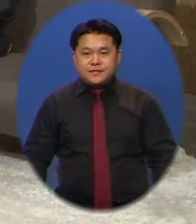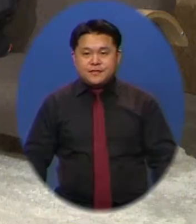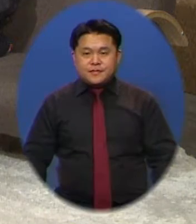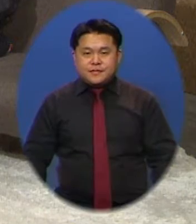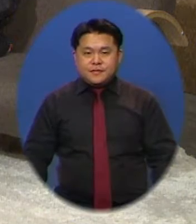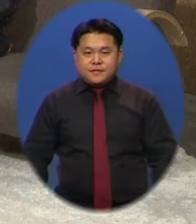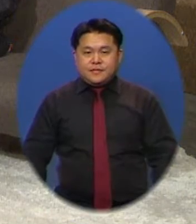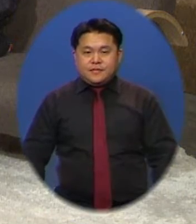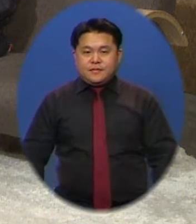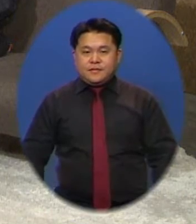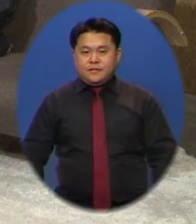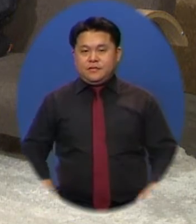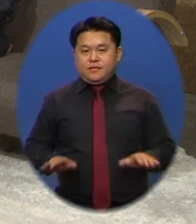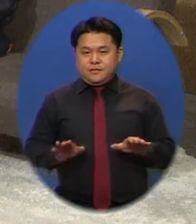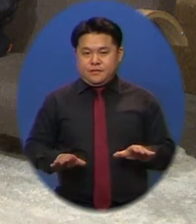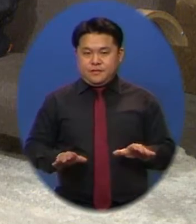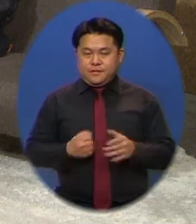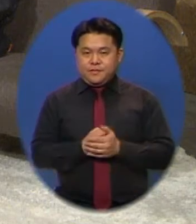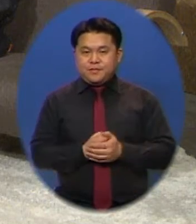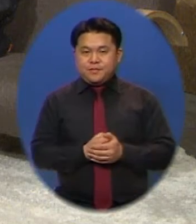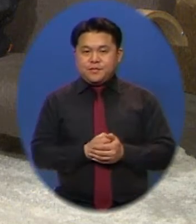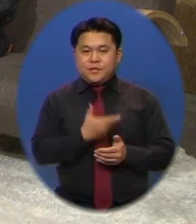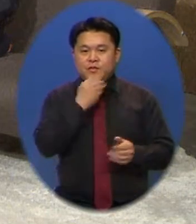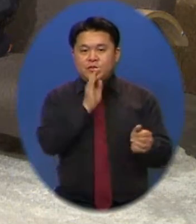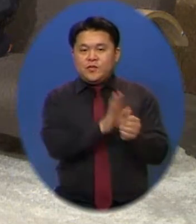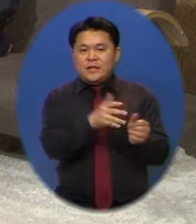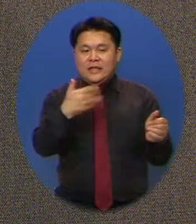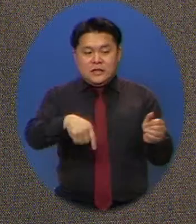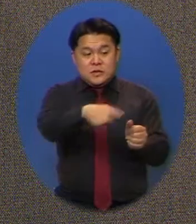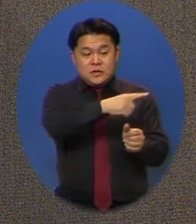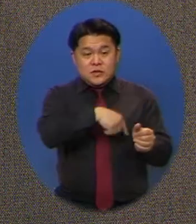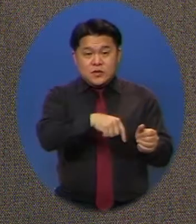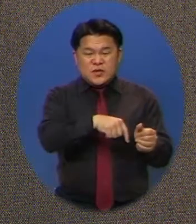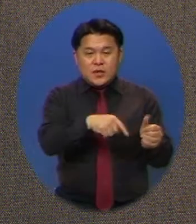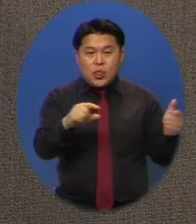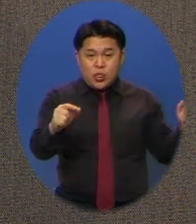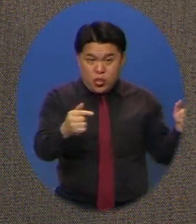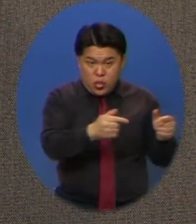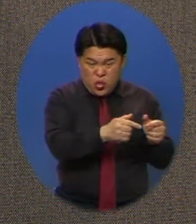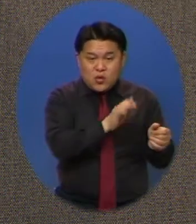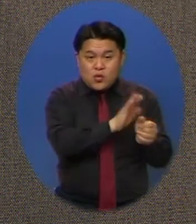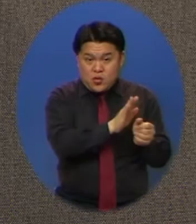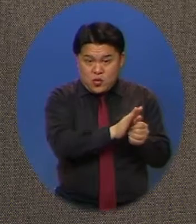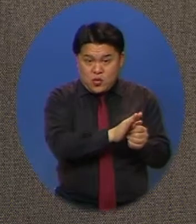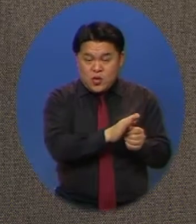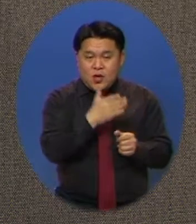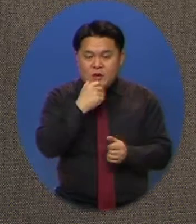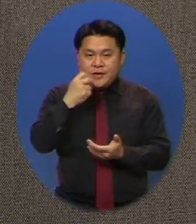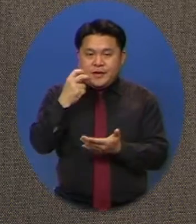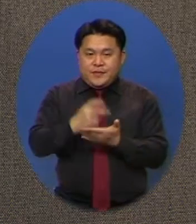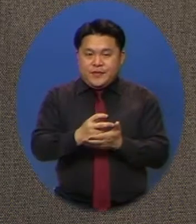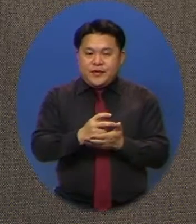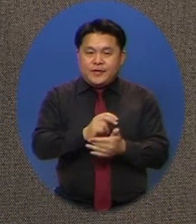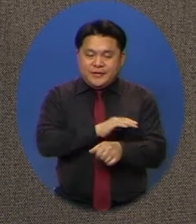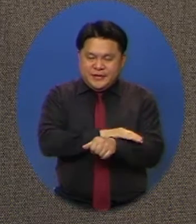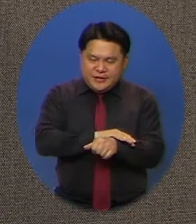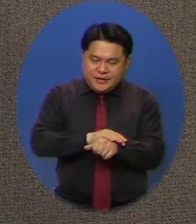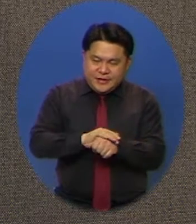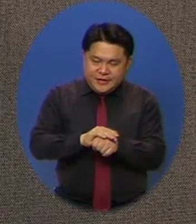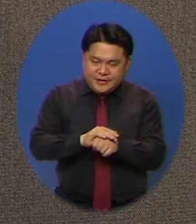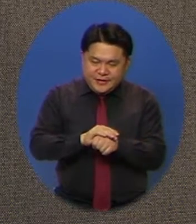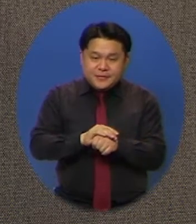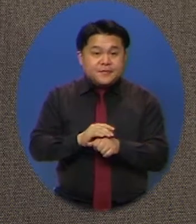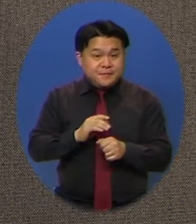현실입니다. 그래서 금년에는 이러한 사각지대를 없애고 복지제도를 내실화하는 정책을 추진을 하고